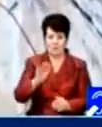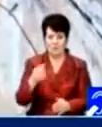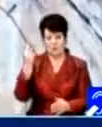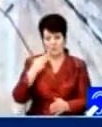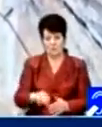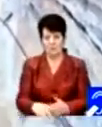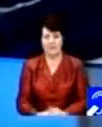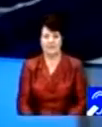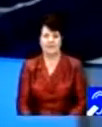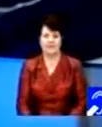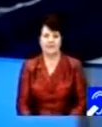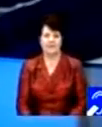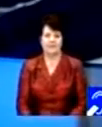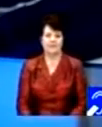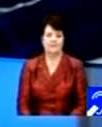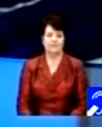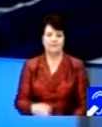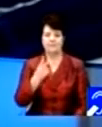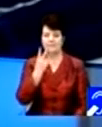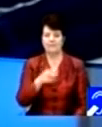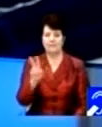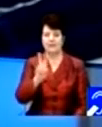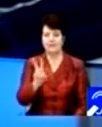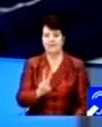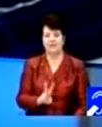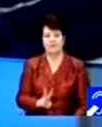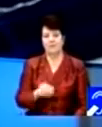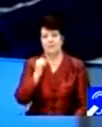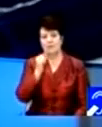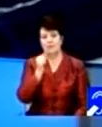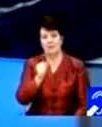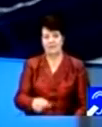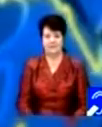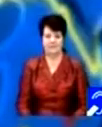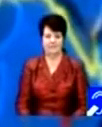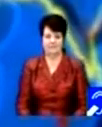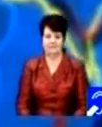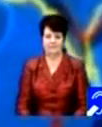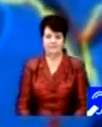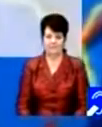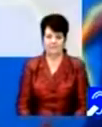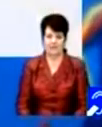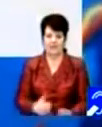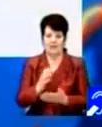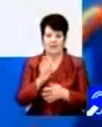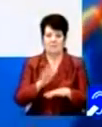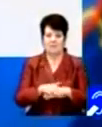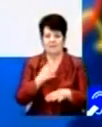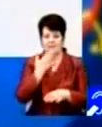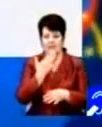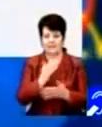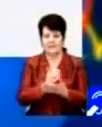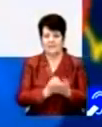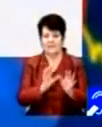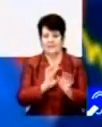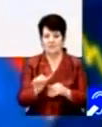orașul. Să urmărim acum cotațiile valutare pentru mâine. Banca Națională a păstrat cursul oficial